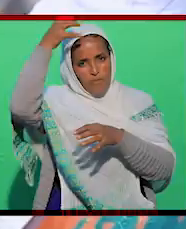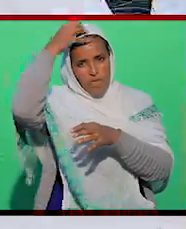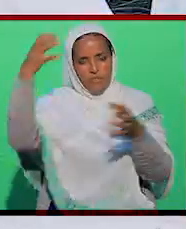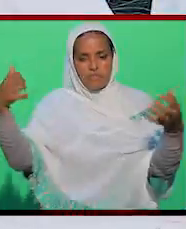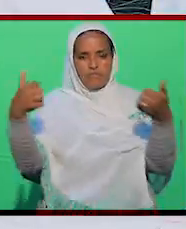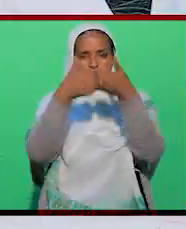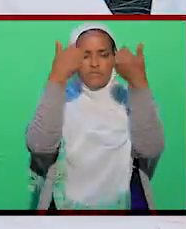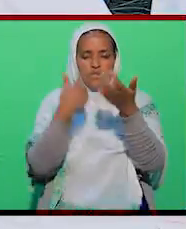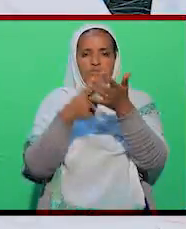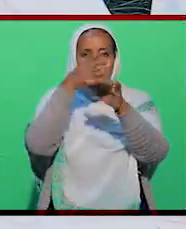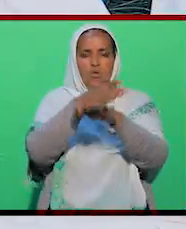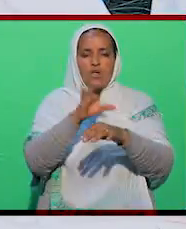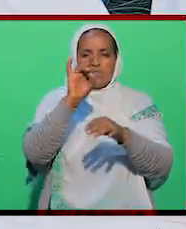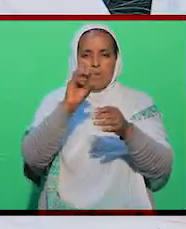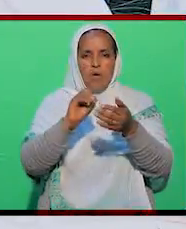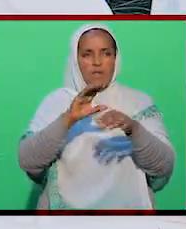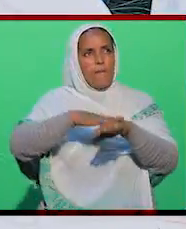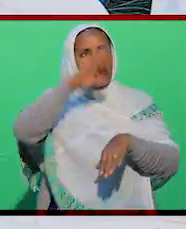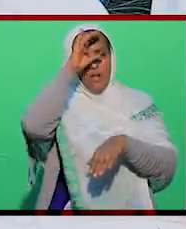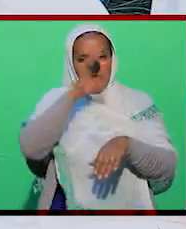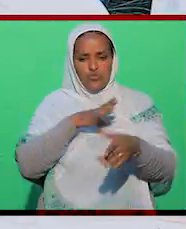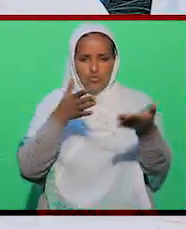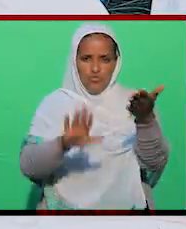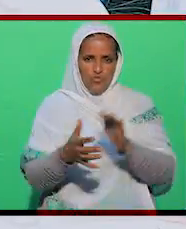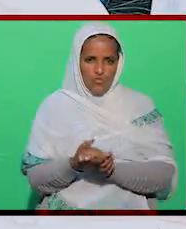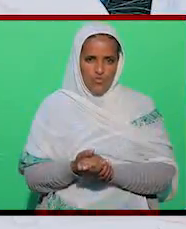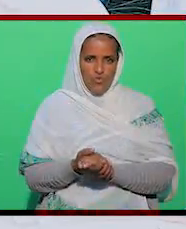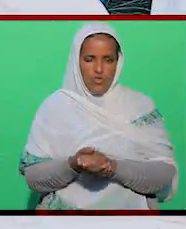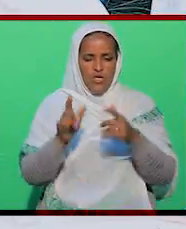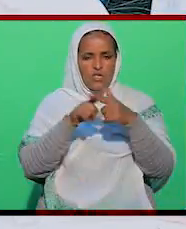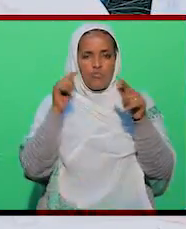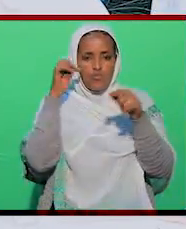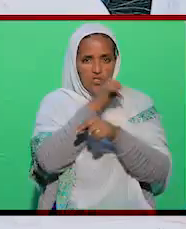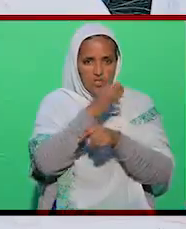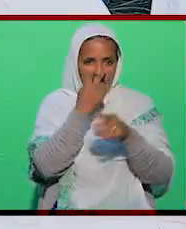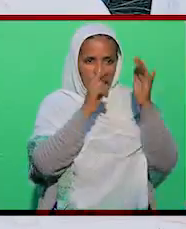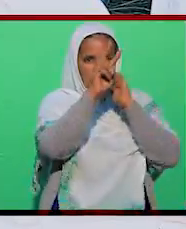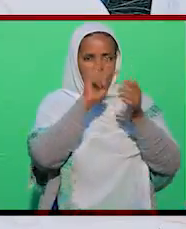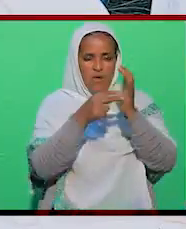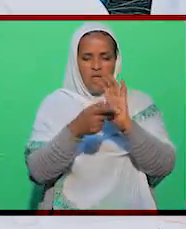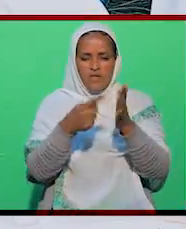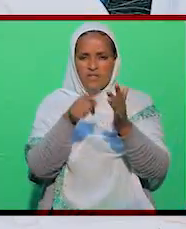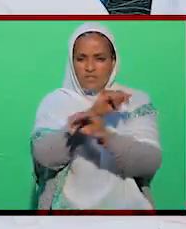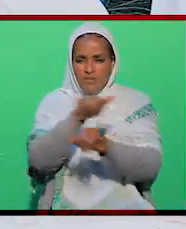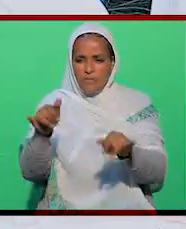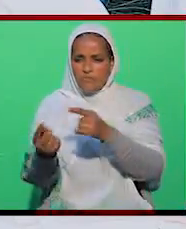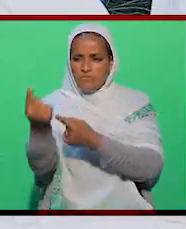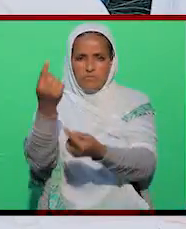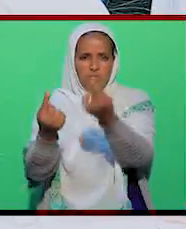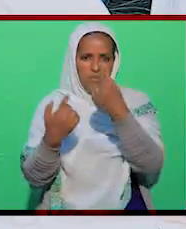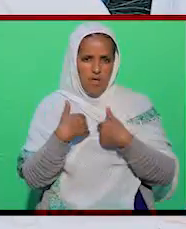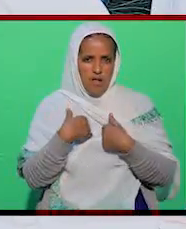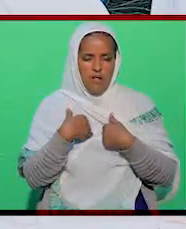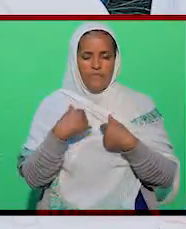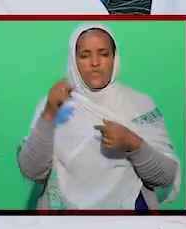ሲያበላሽ መንግስት ጋር ግጭት ገባ። እሱም 80 በላይ ሰዎች ናቸው የሞቱት። እንግዲህ በሐሰተኛ ትንቢት ማለት ነው። ይህን